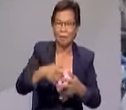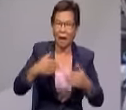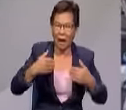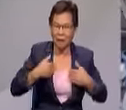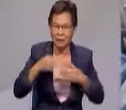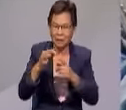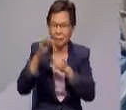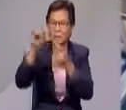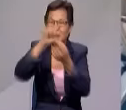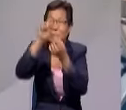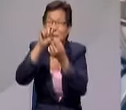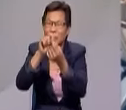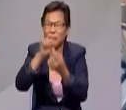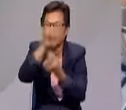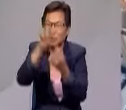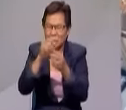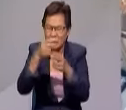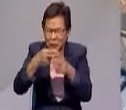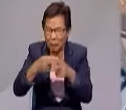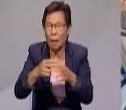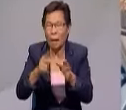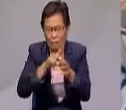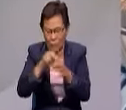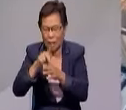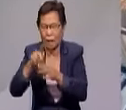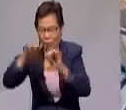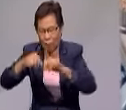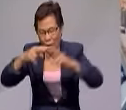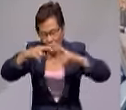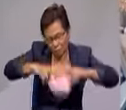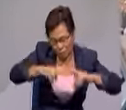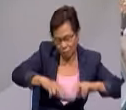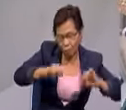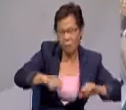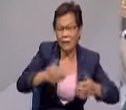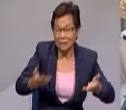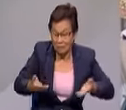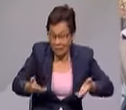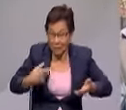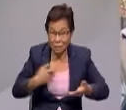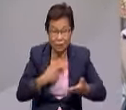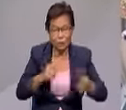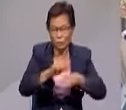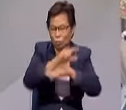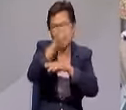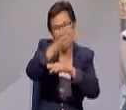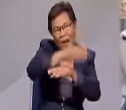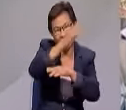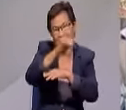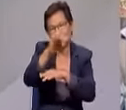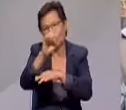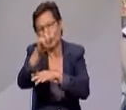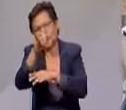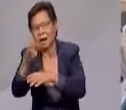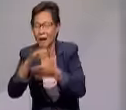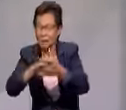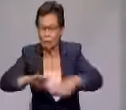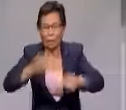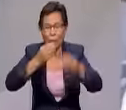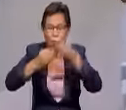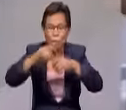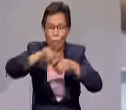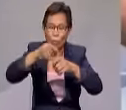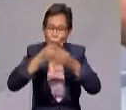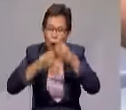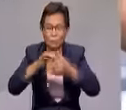ada specific name dia. Tapi yang mana pakar-pakar tu dia boleh mengkaji. Di sini kita tidak menggunakan antibiotik dan selamat untuk dimakanlah.